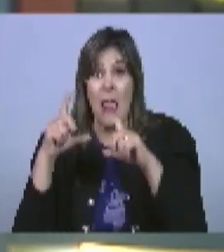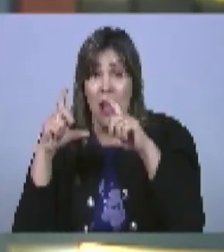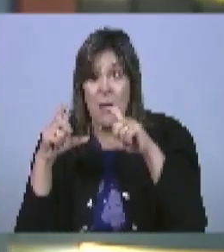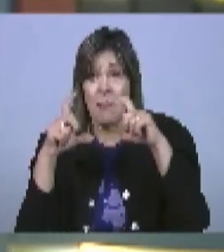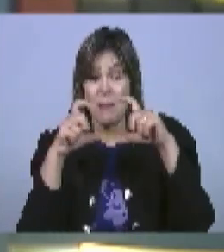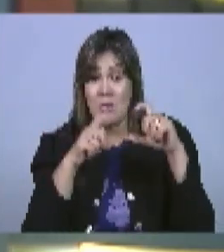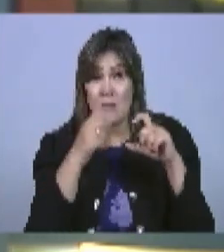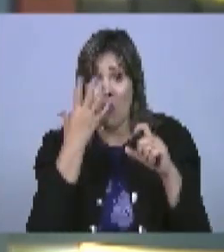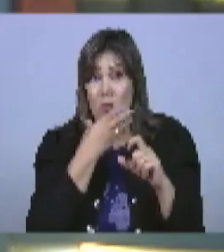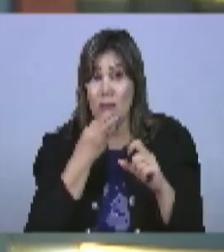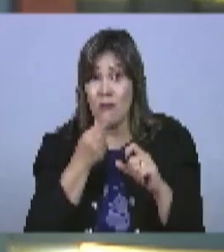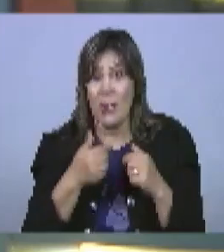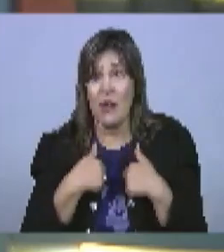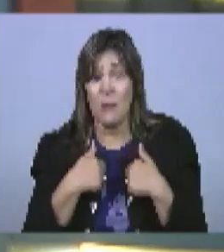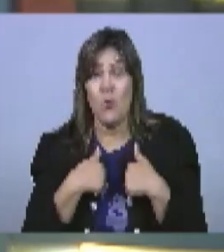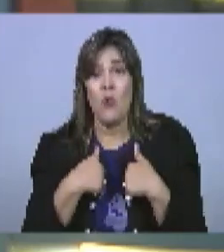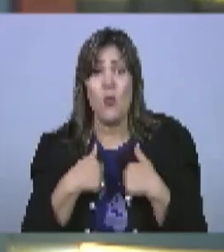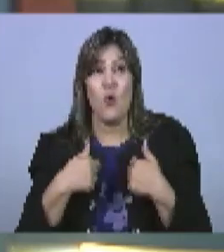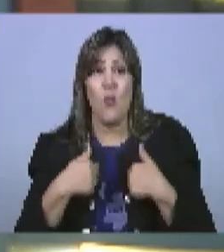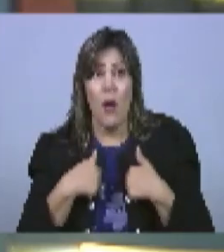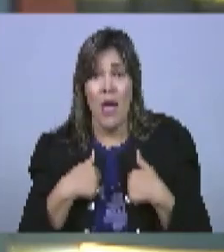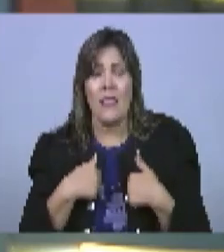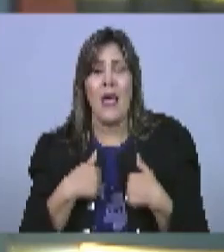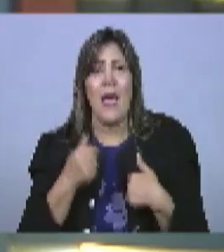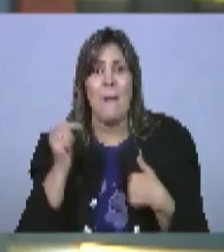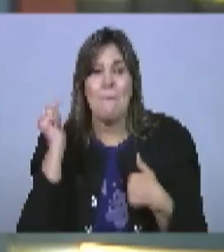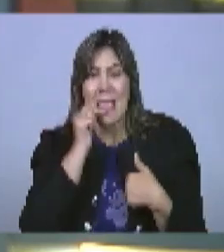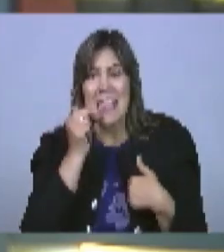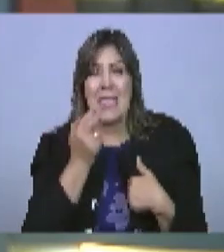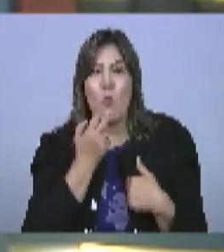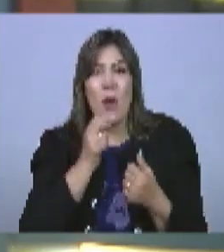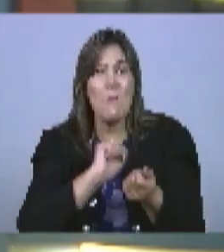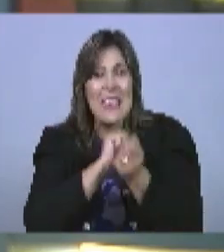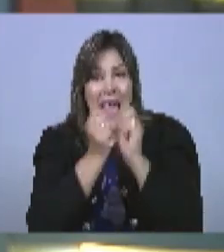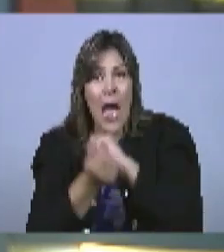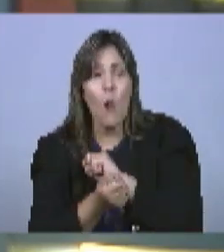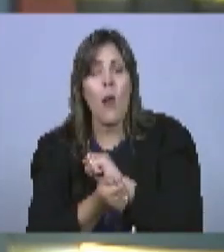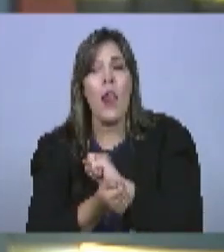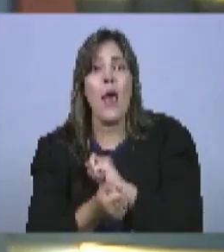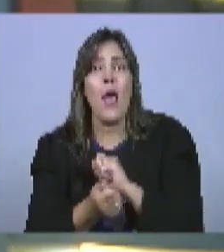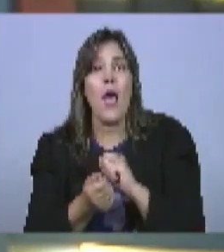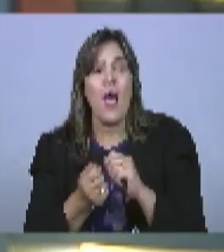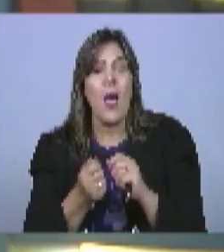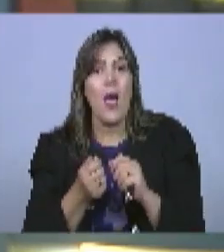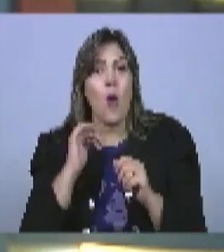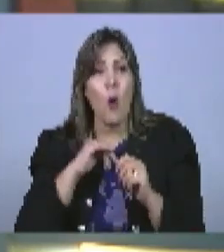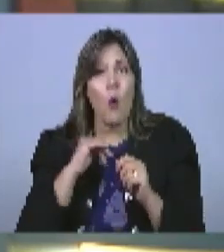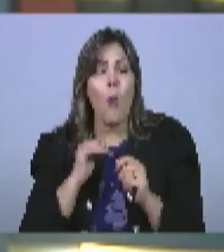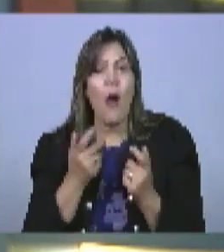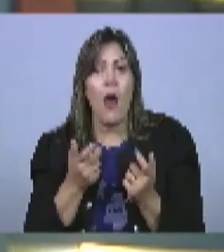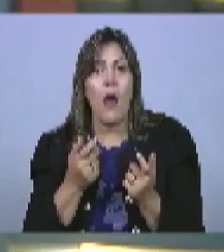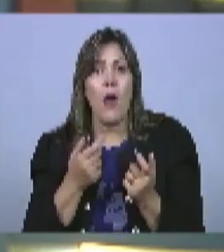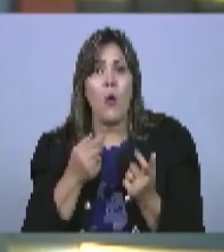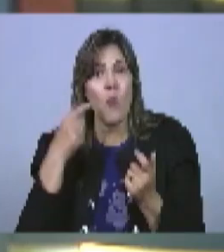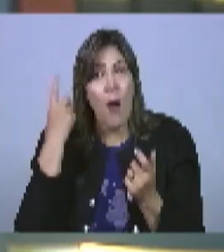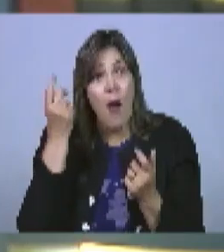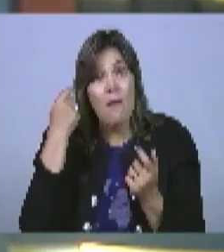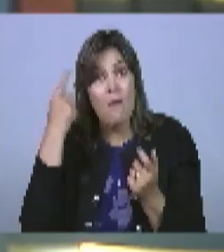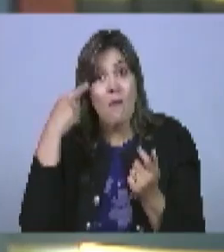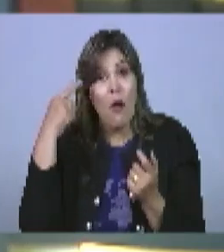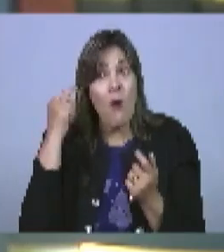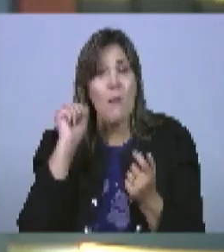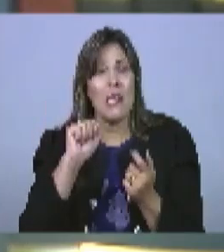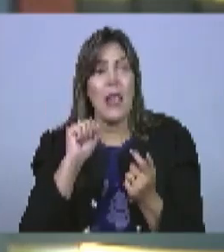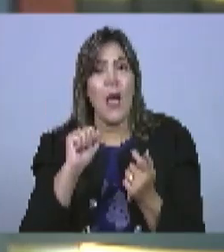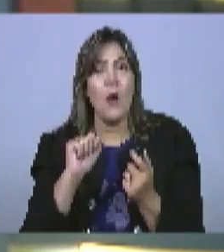يدركون هويتهم روحهم وجسدهم وافكارهم على هذا النحو فده